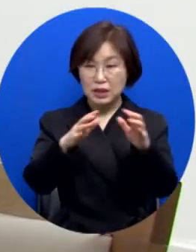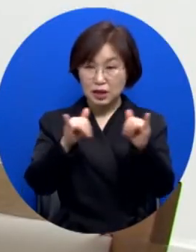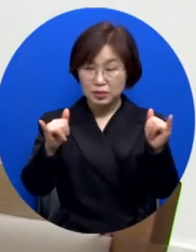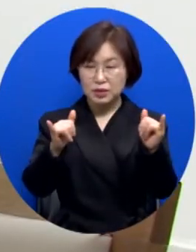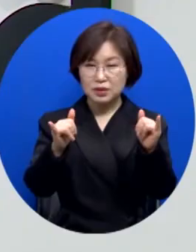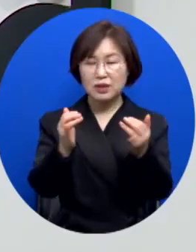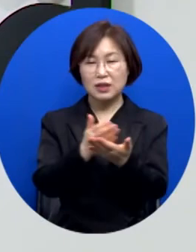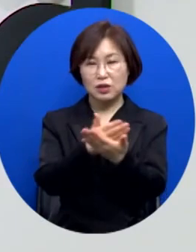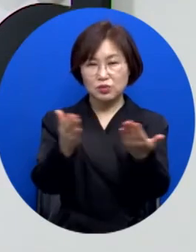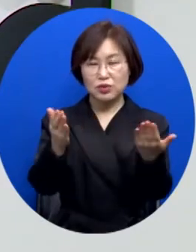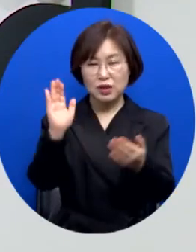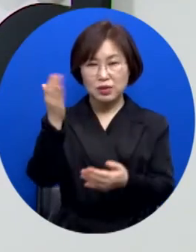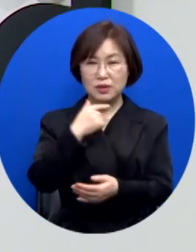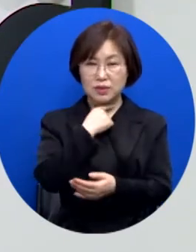없길 바란다 고 전했습니다